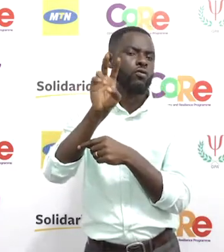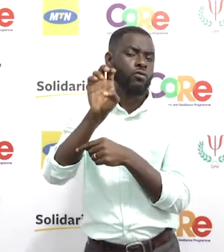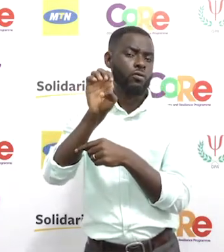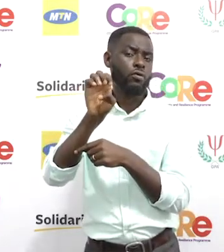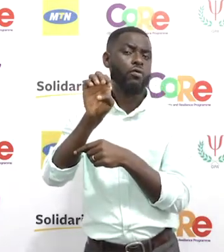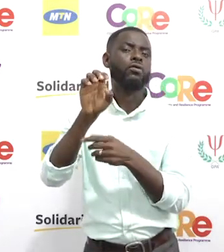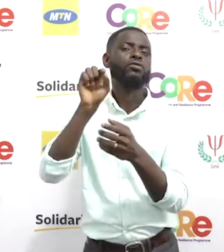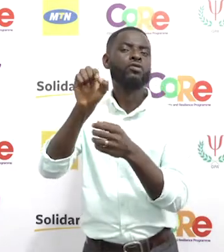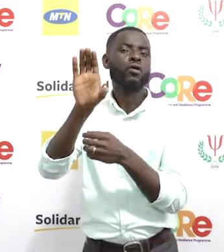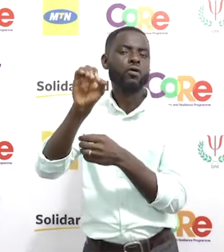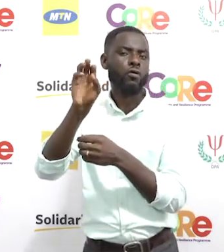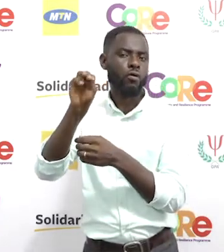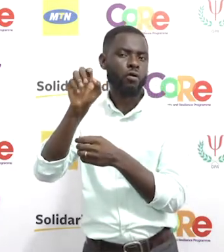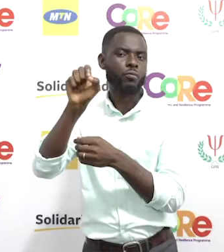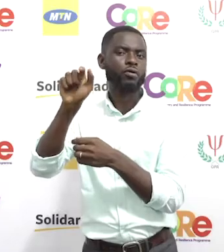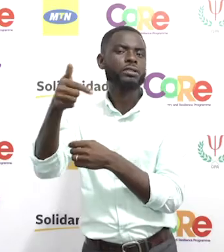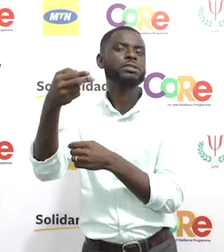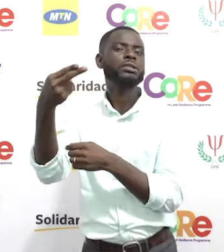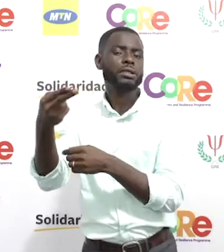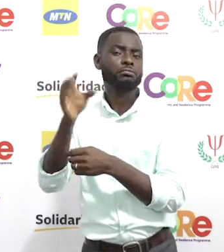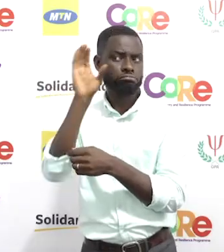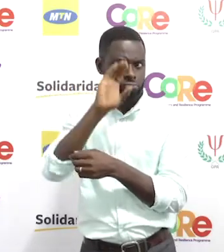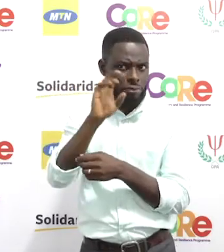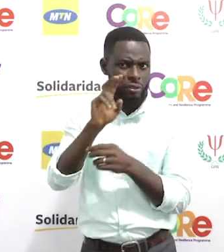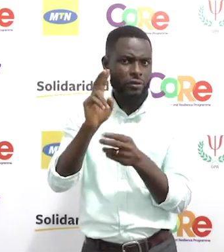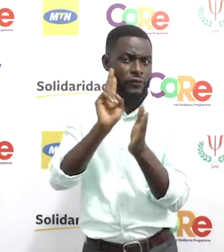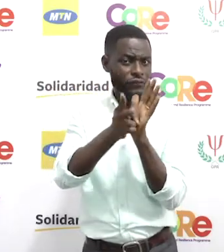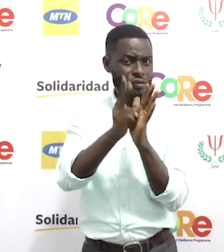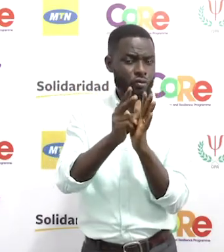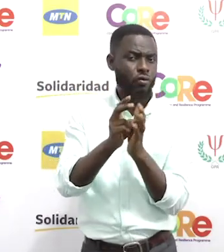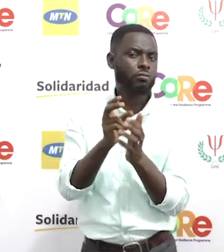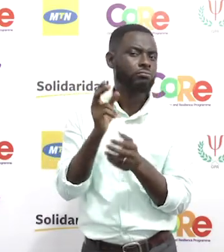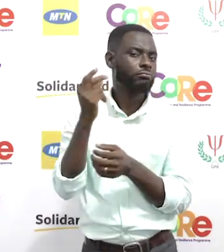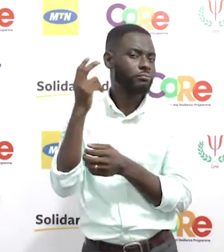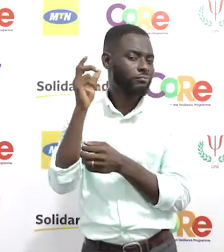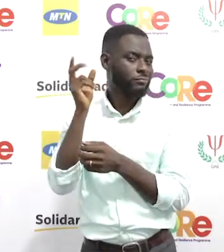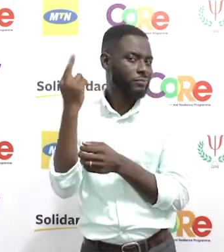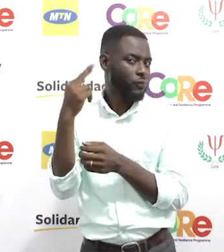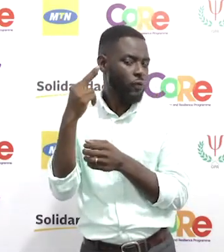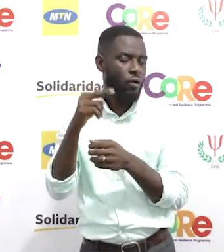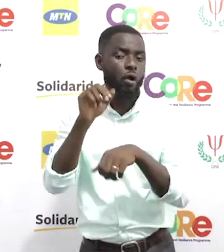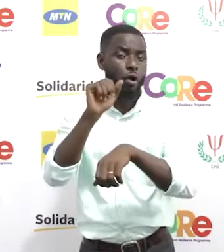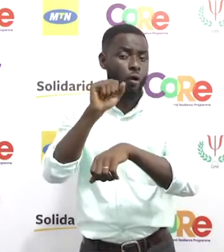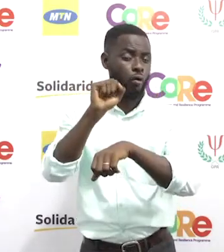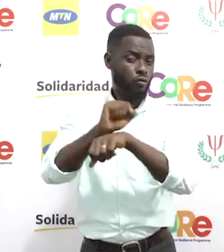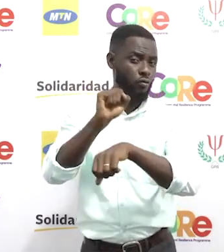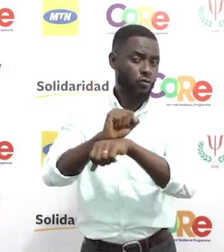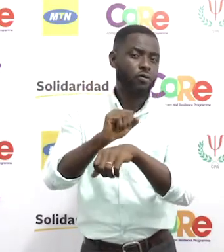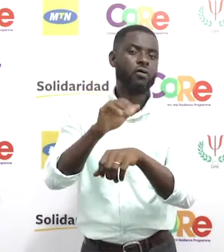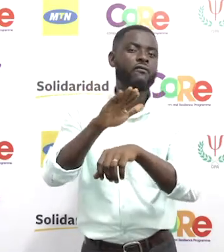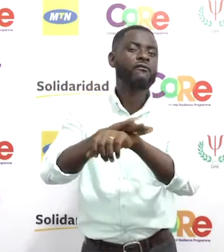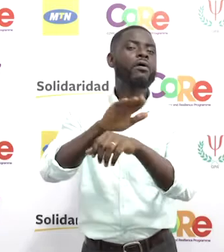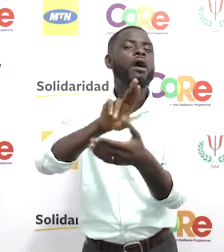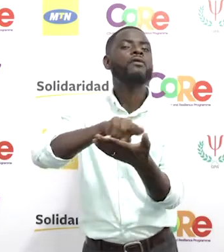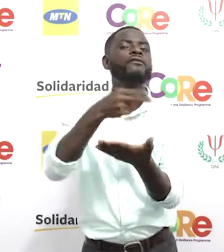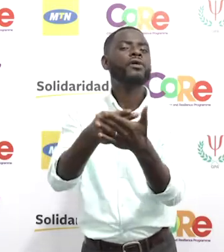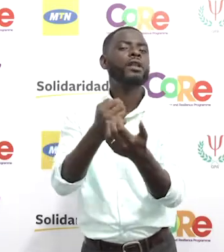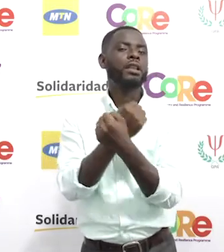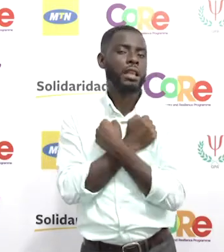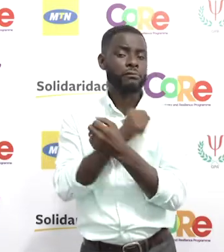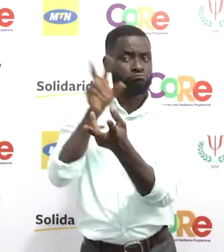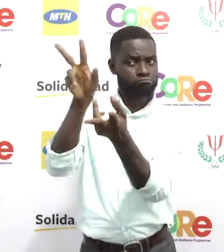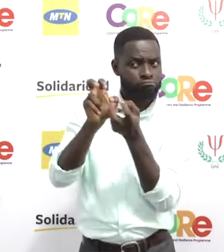yako.com.gh Ni otawo sinie, odyue ke nu chumo gulu, ni ji falling in love. Gbla muame, no